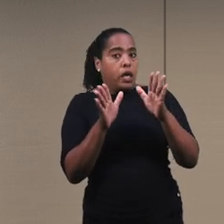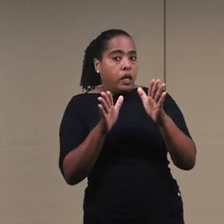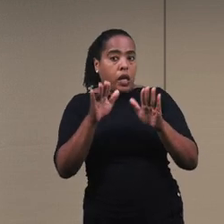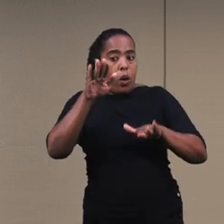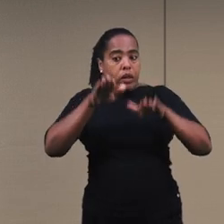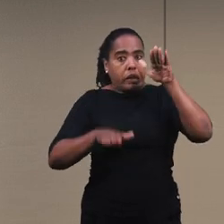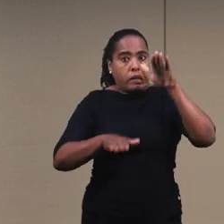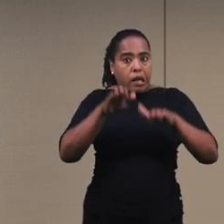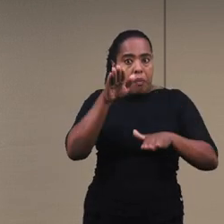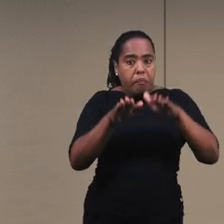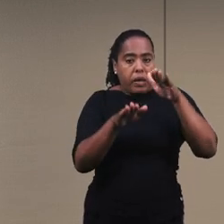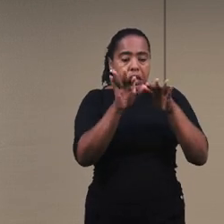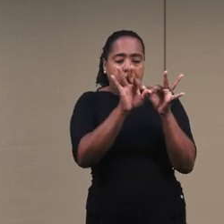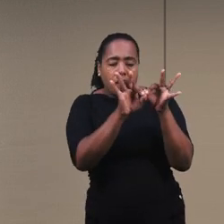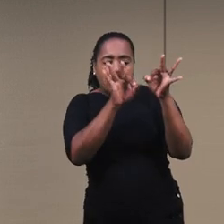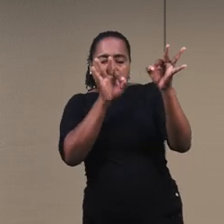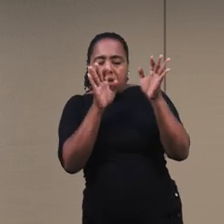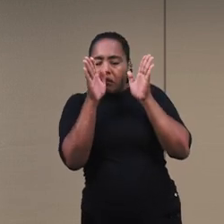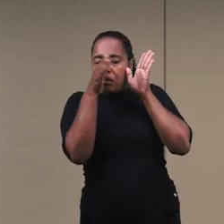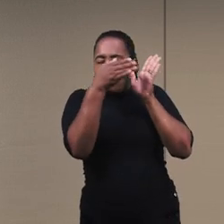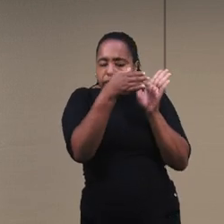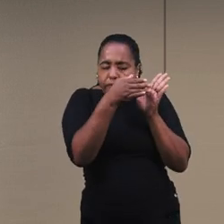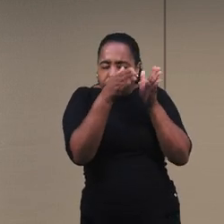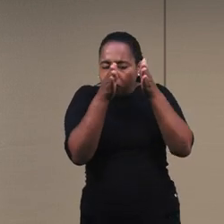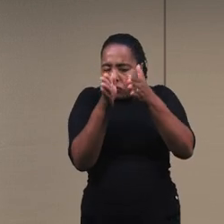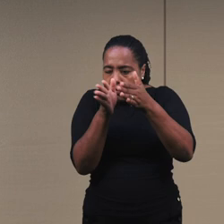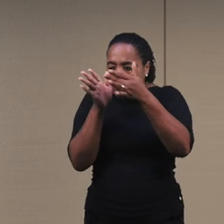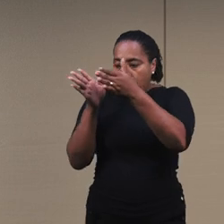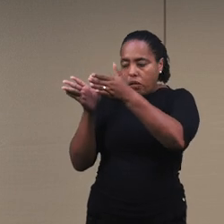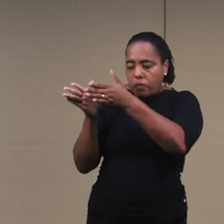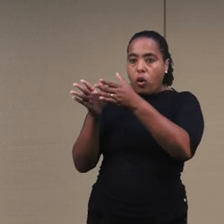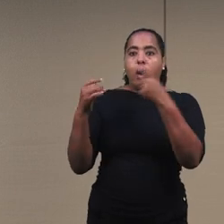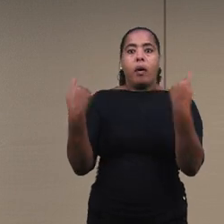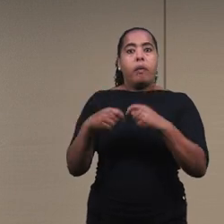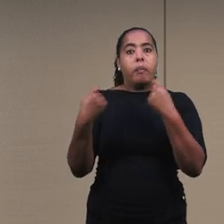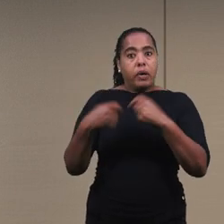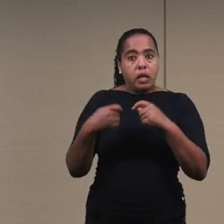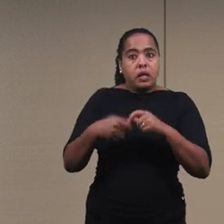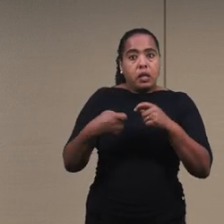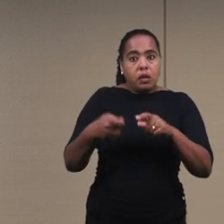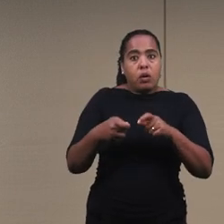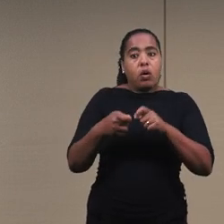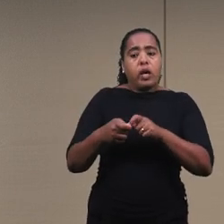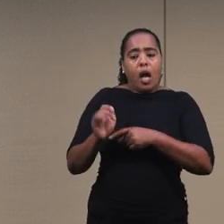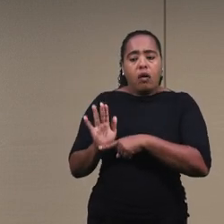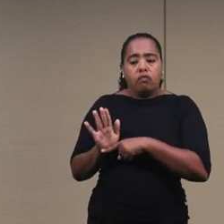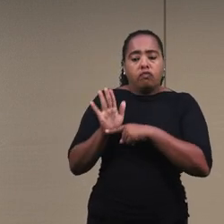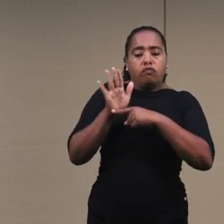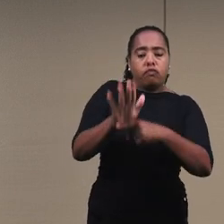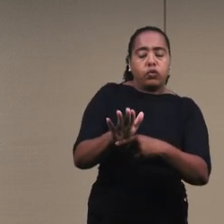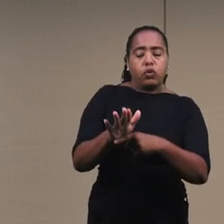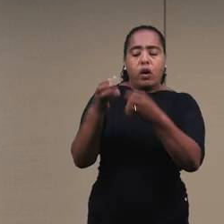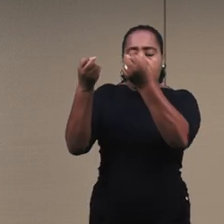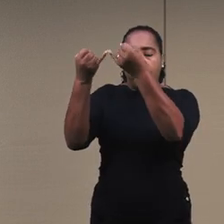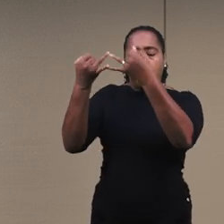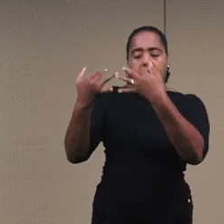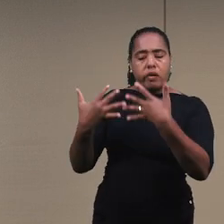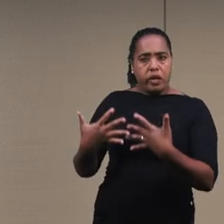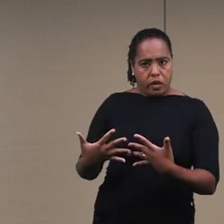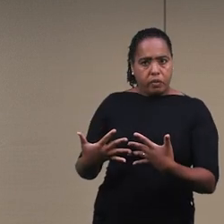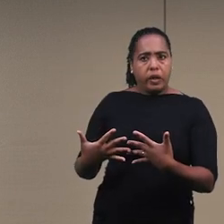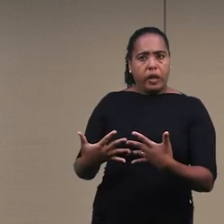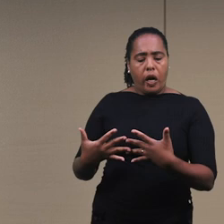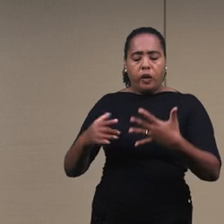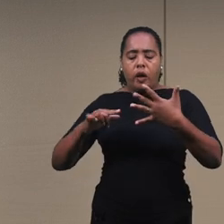la quantité qu'elle voit, je dois travailler en exploitant l'environnement. Donc, je peux expliquer pour elle